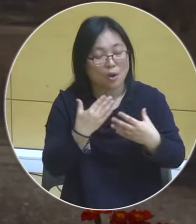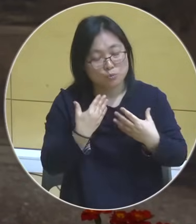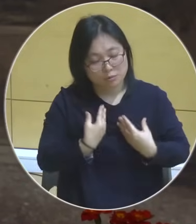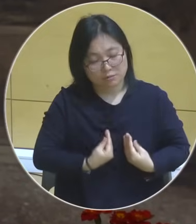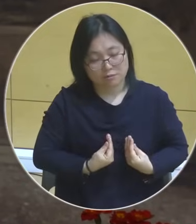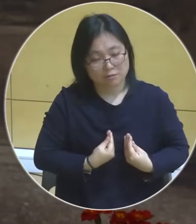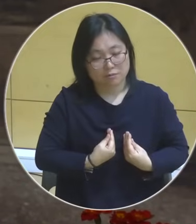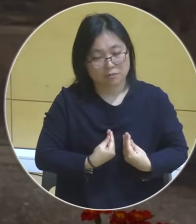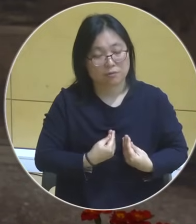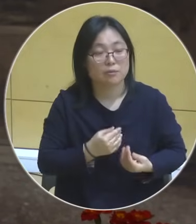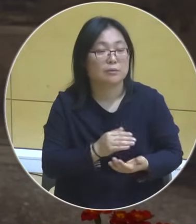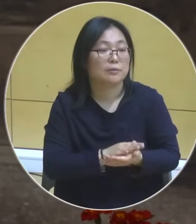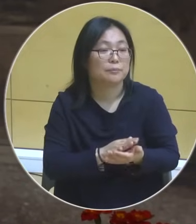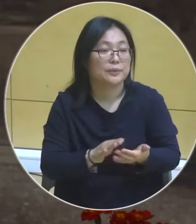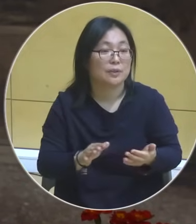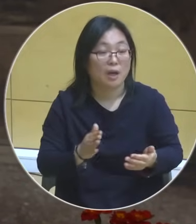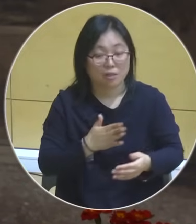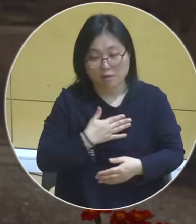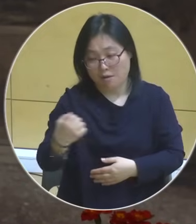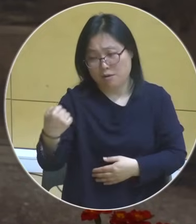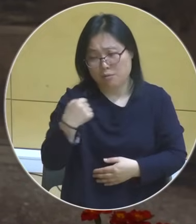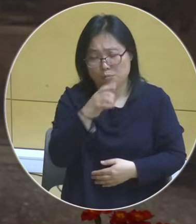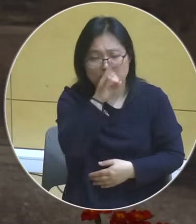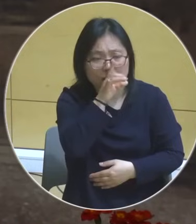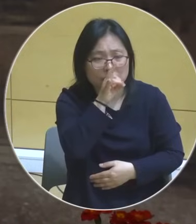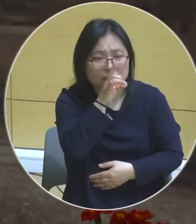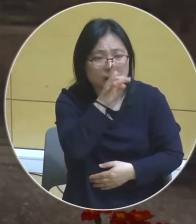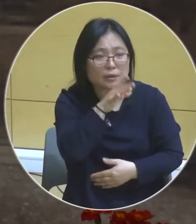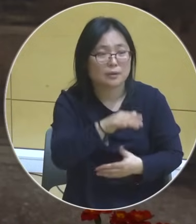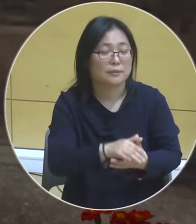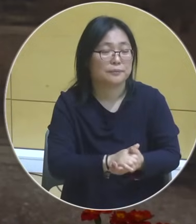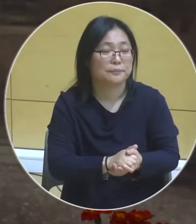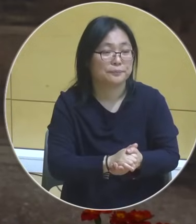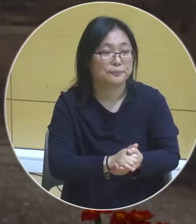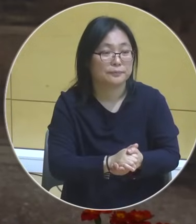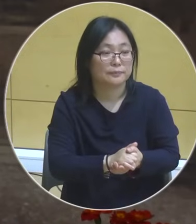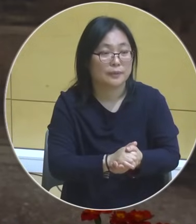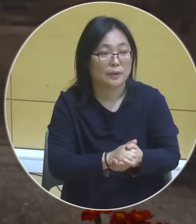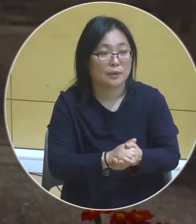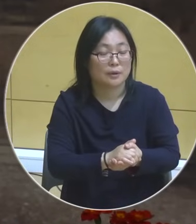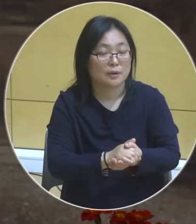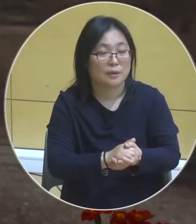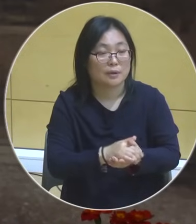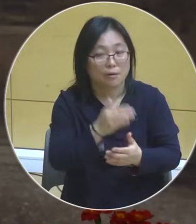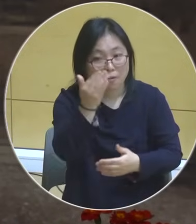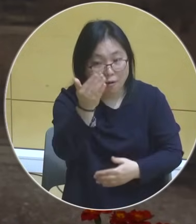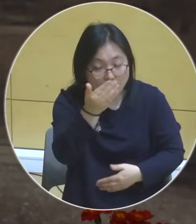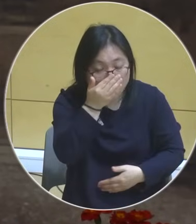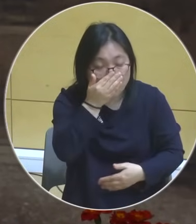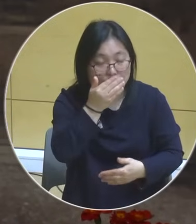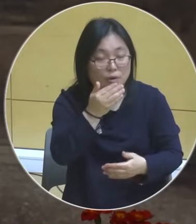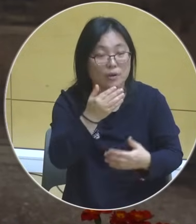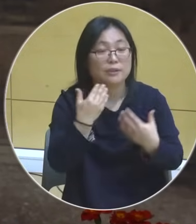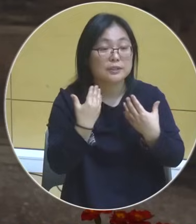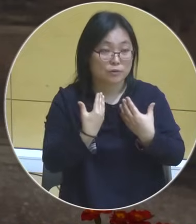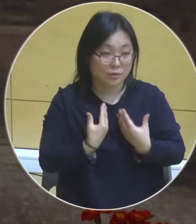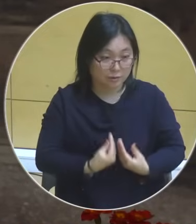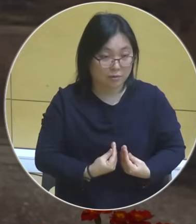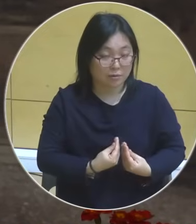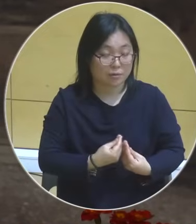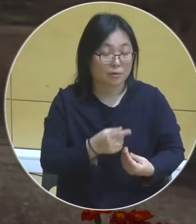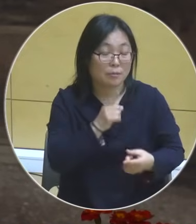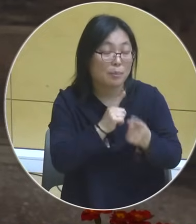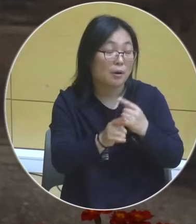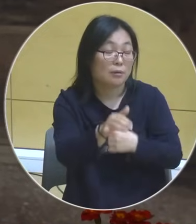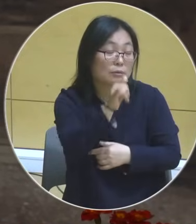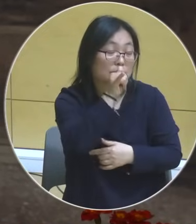좌절입니다. 절망입니다. 우리 힘으로는 불가능해. 이것을 이름 좀 구별하기 위해서 거룩한 좌절, 거룩한 절망이라고 그렇게